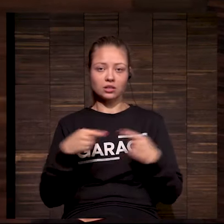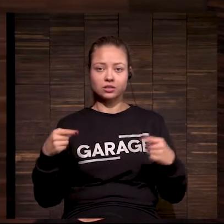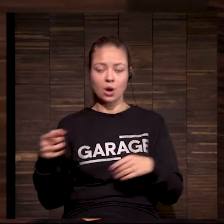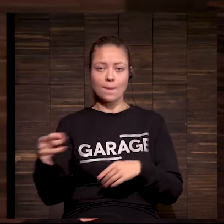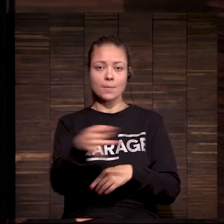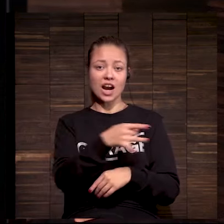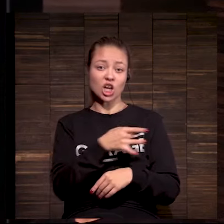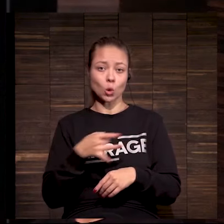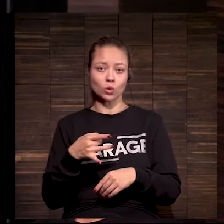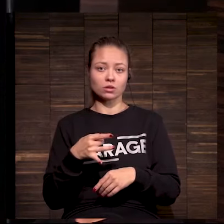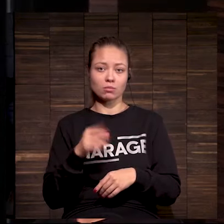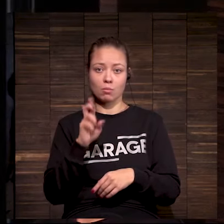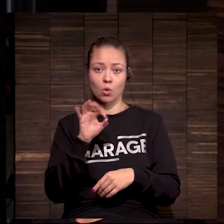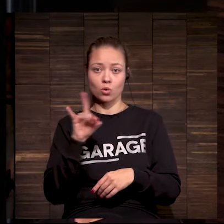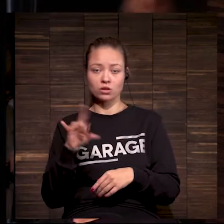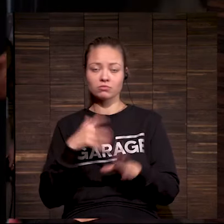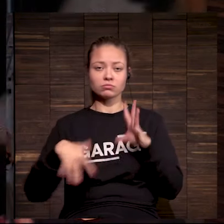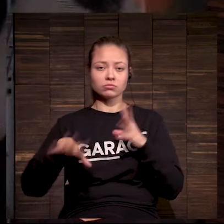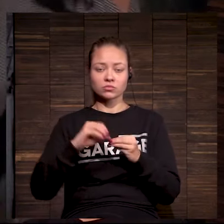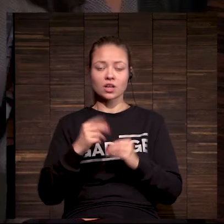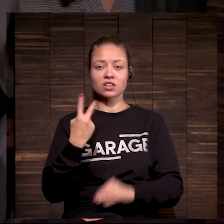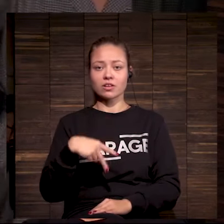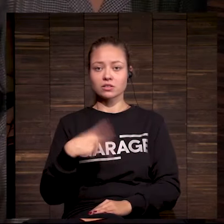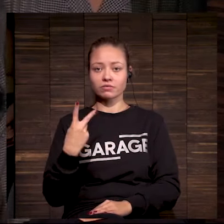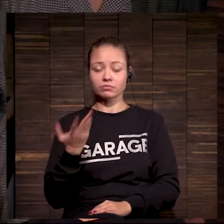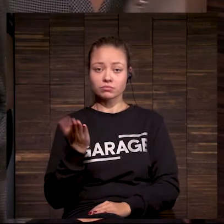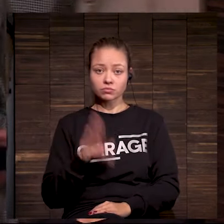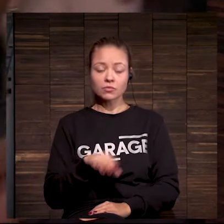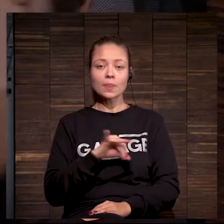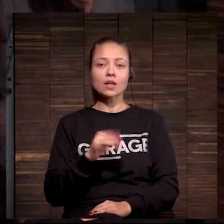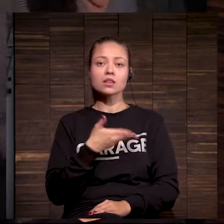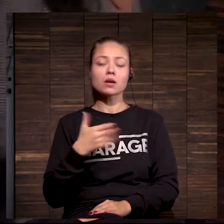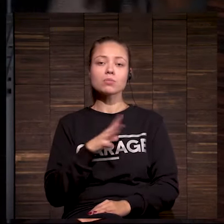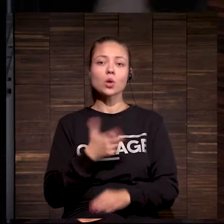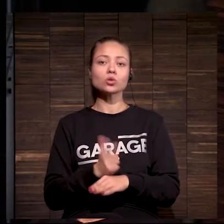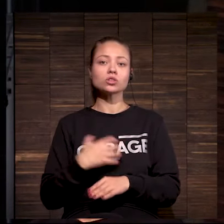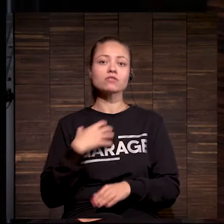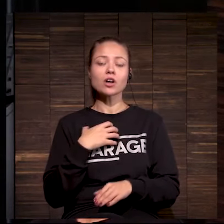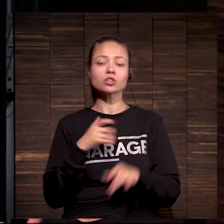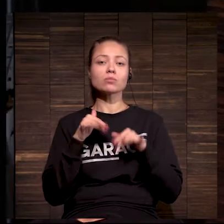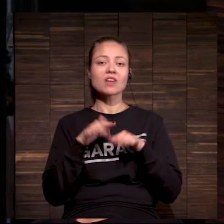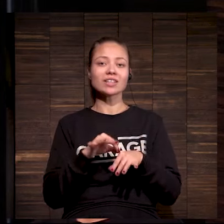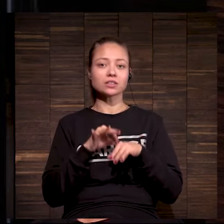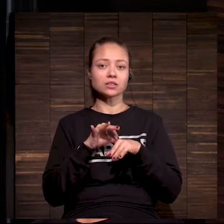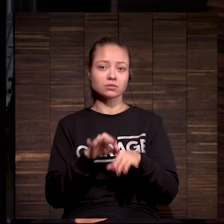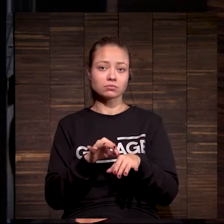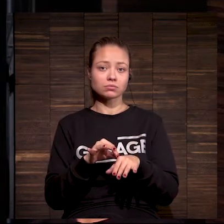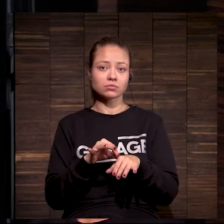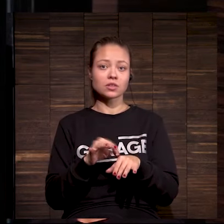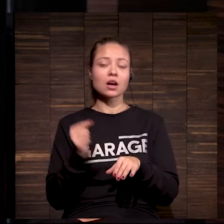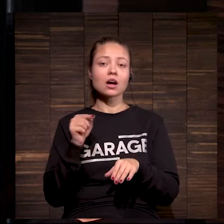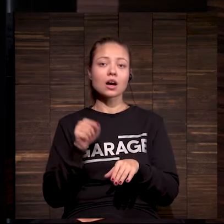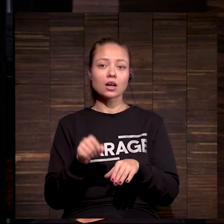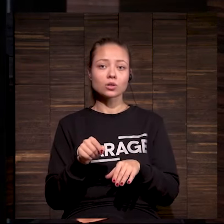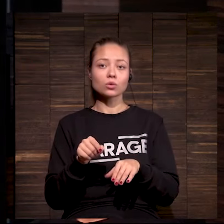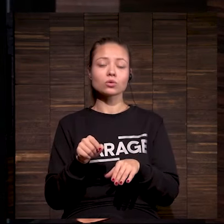разные районы и всего 22 и нам было очень важно проводить мероприятия которые будут